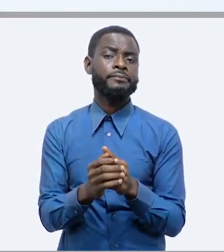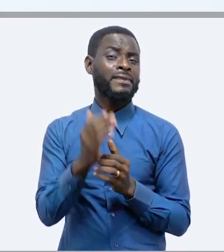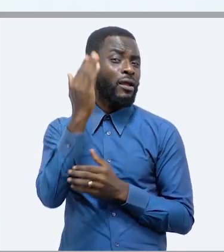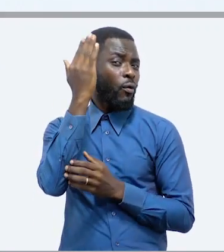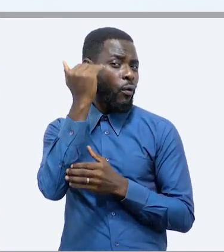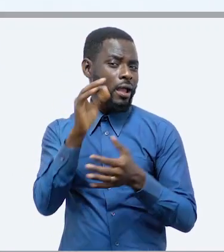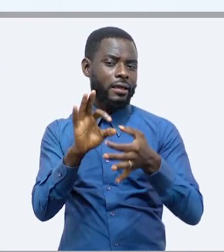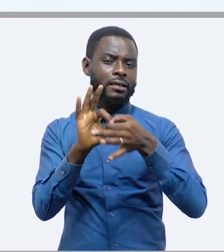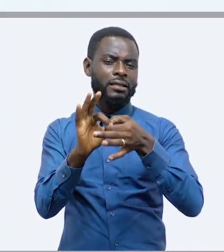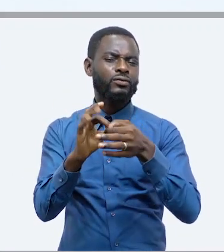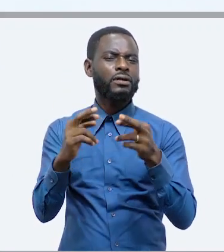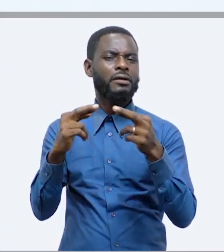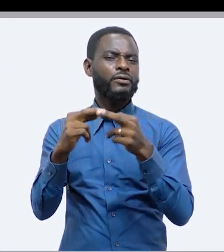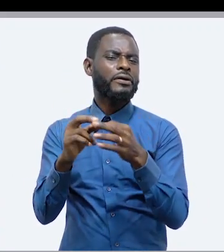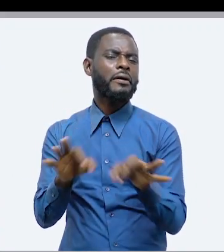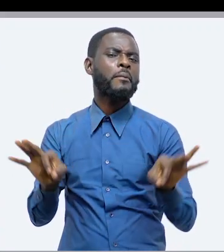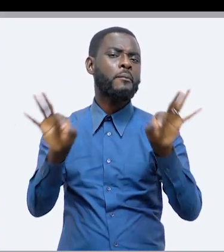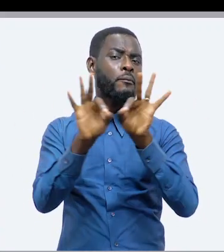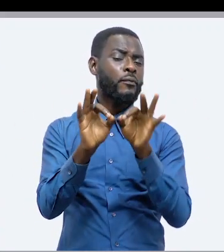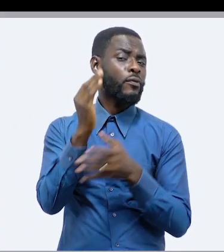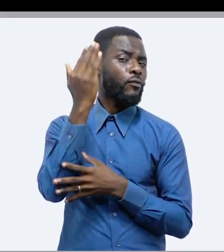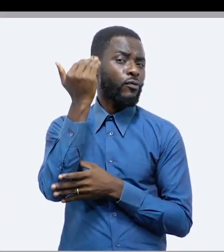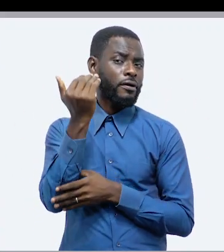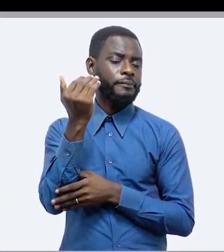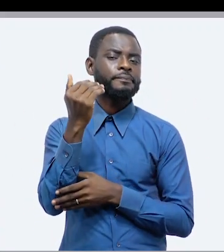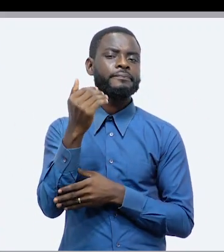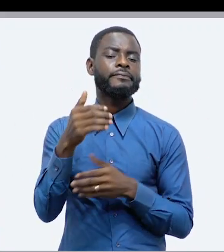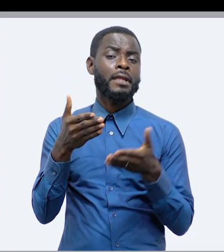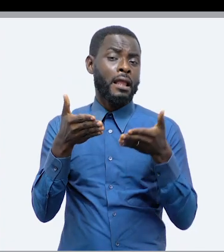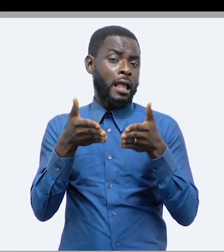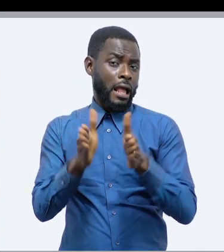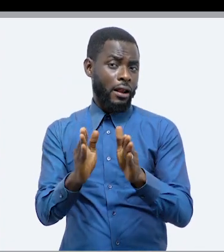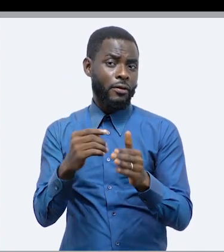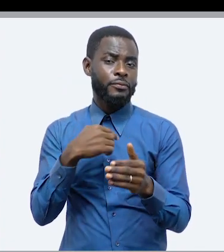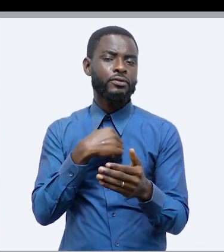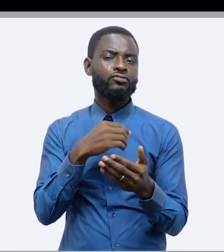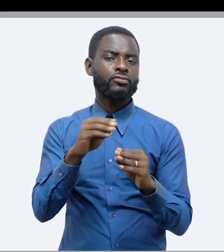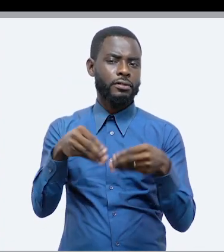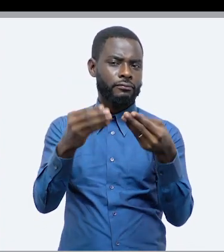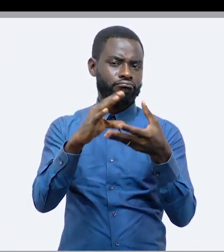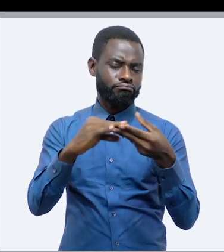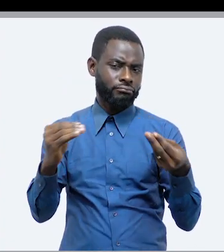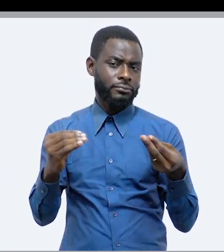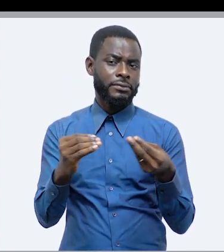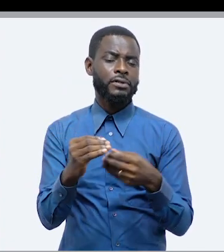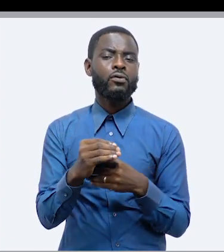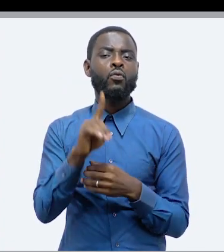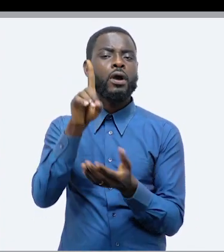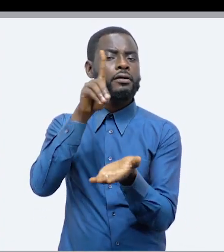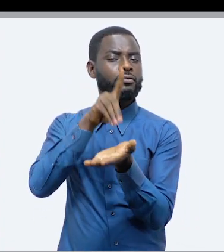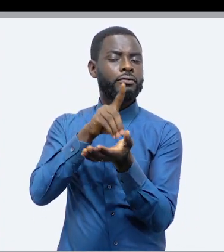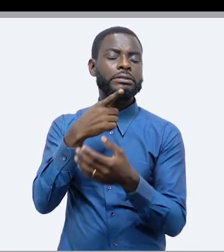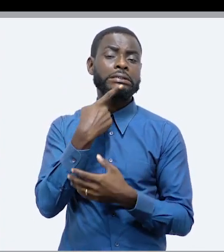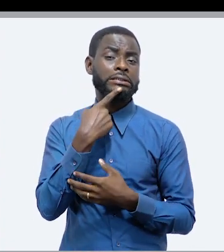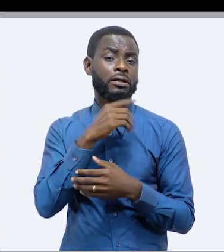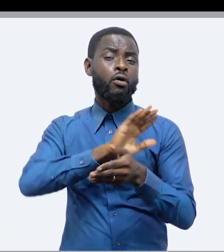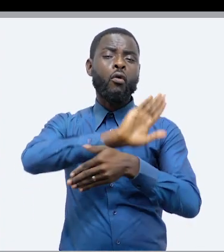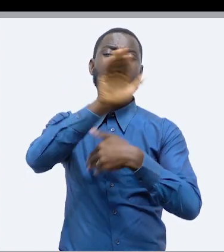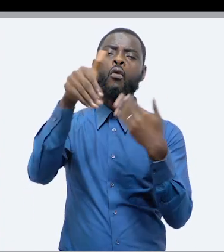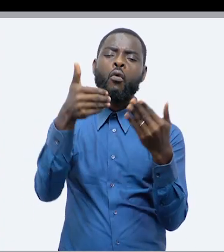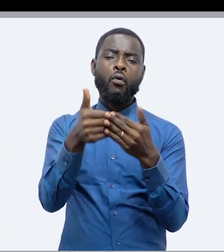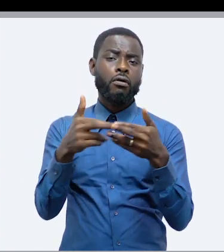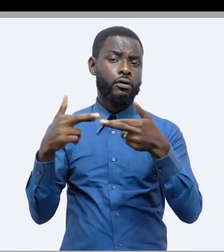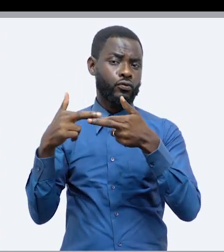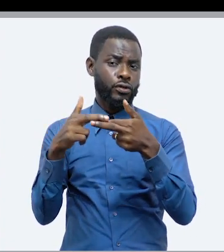mango Dr. Darius Daniels yemo neke. Nanyo bo chio woke ya hi. Ye wo utiahi. Lo